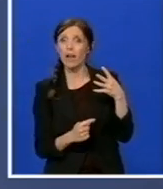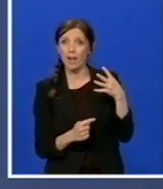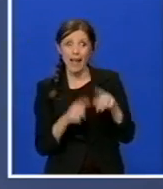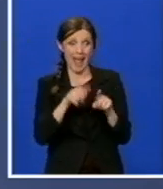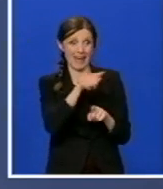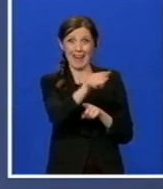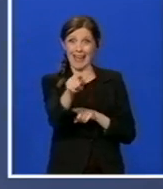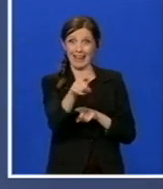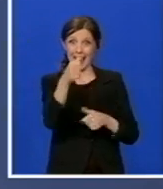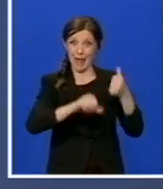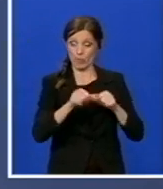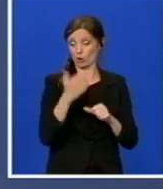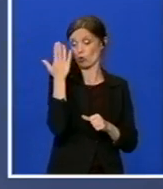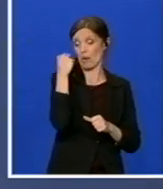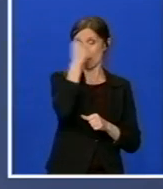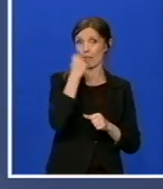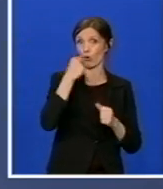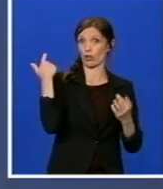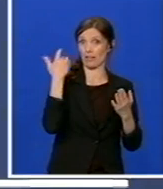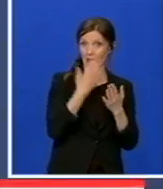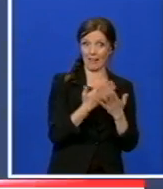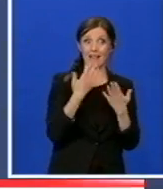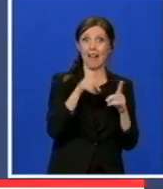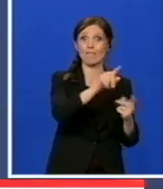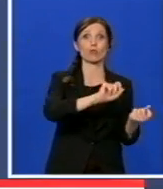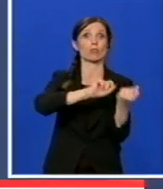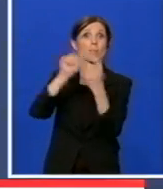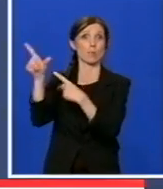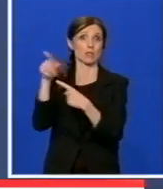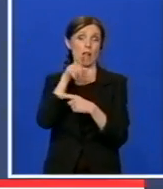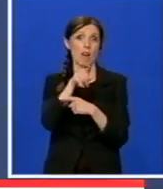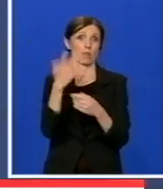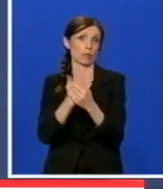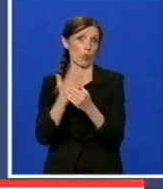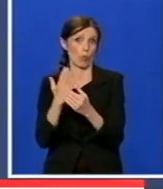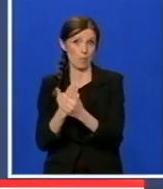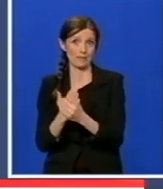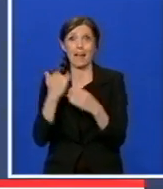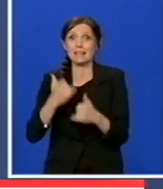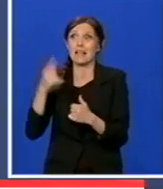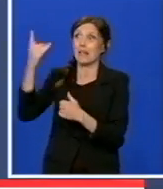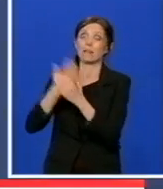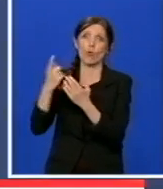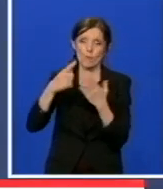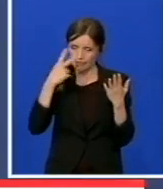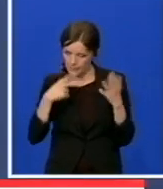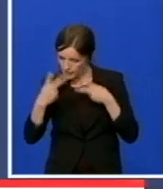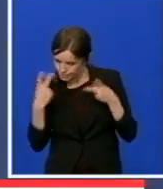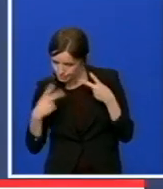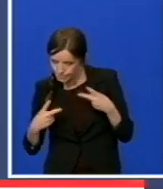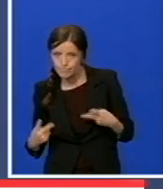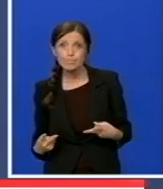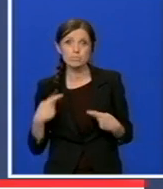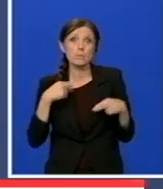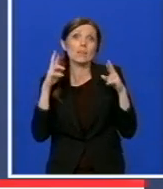toku prethodne nedelje znači poslale dokumentaciju koja se još uvek evaluira i nadamo se